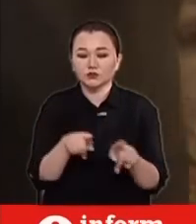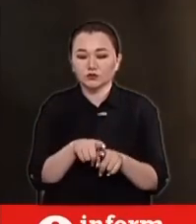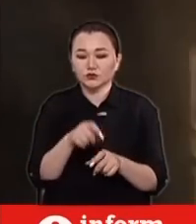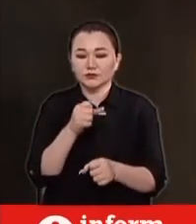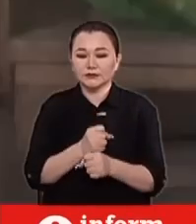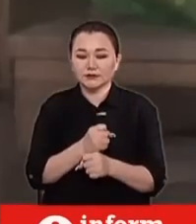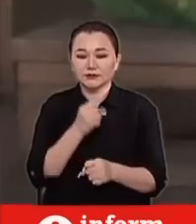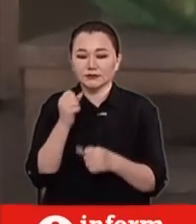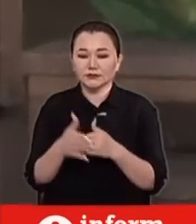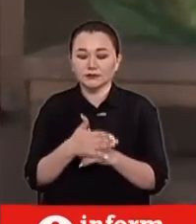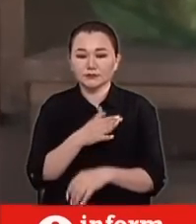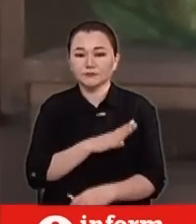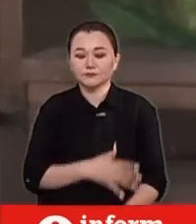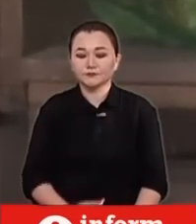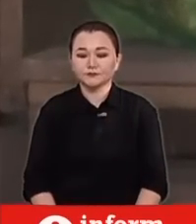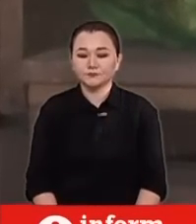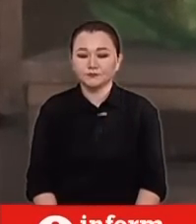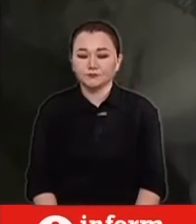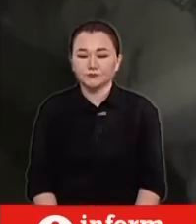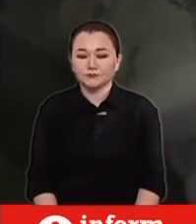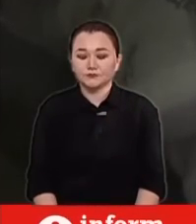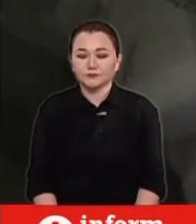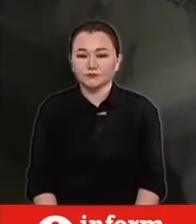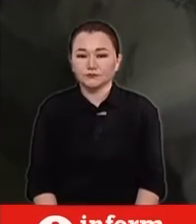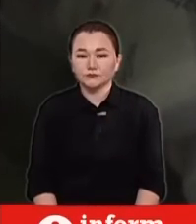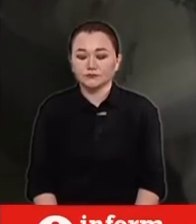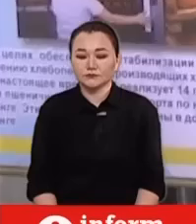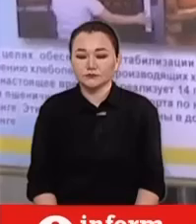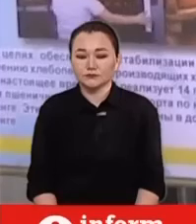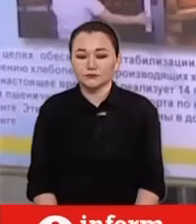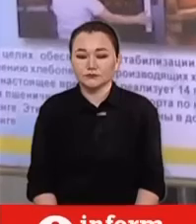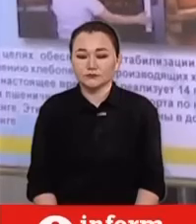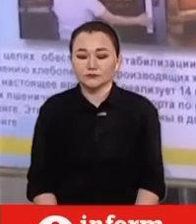қатаң сөгіс алған. Абай Нұржанұлы, Информбюро, Қызылорда облысы.